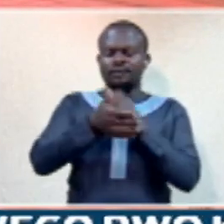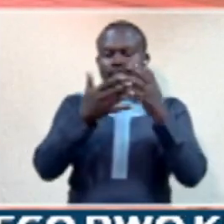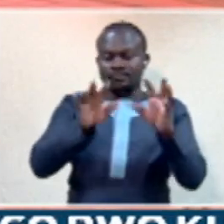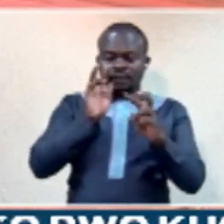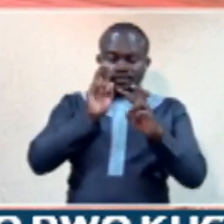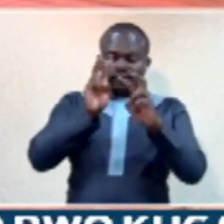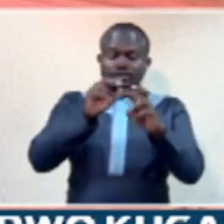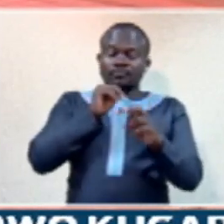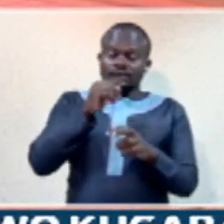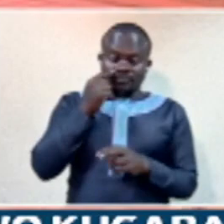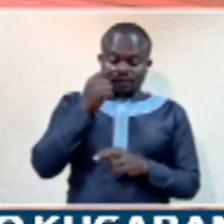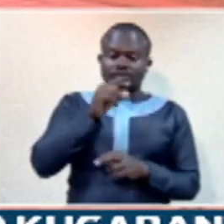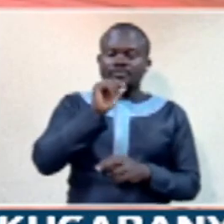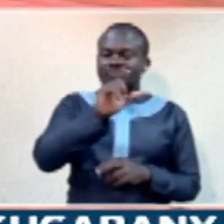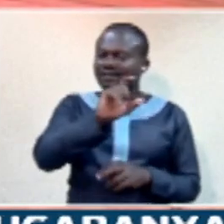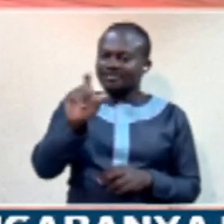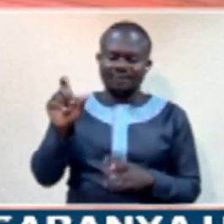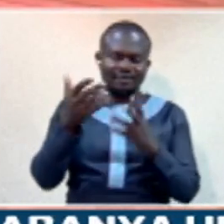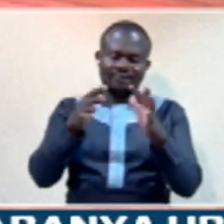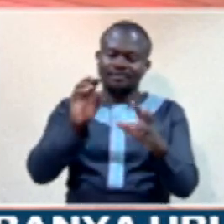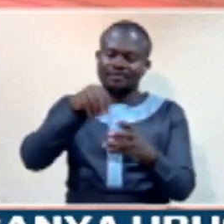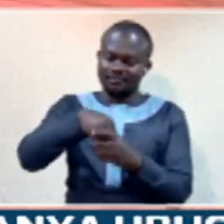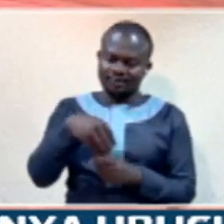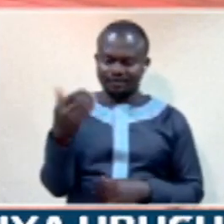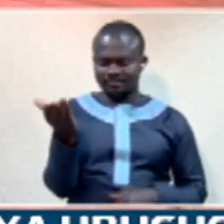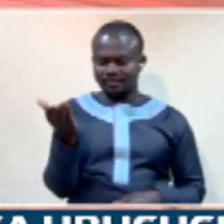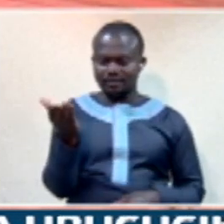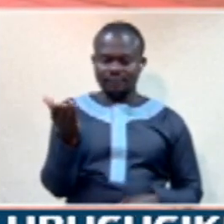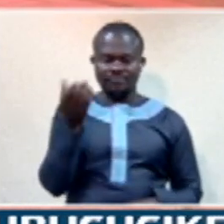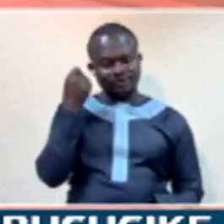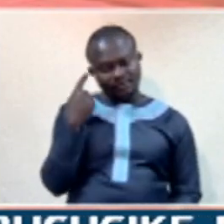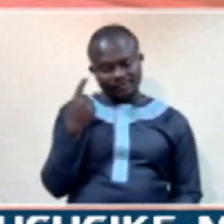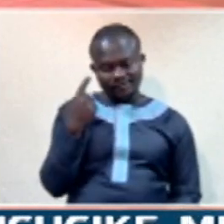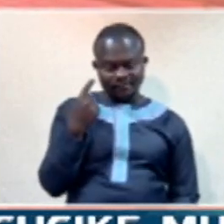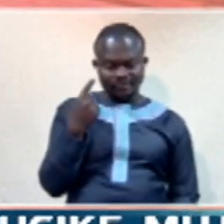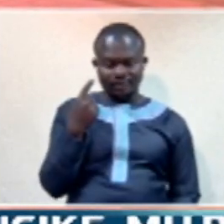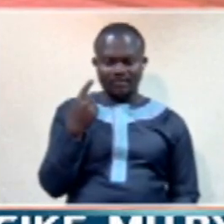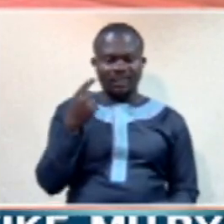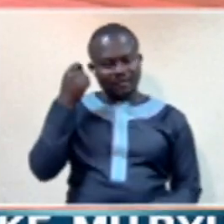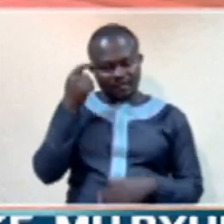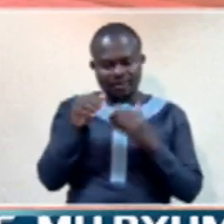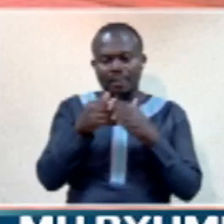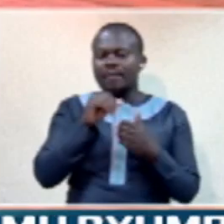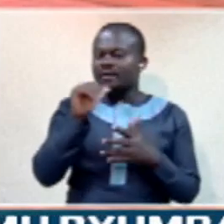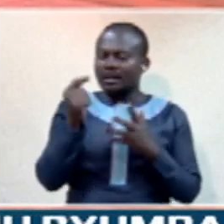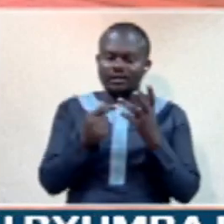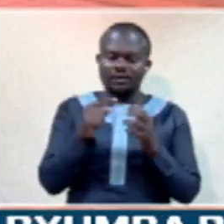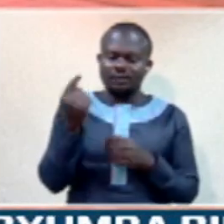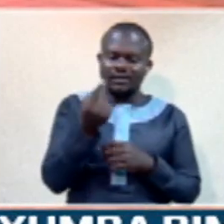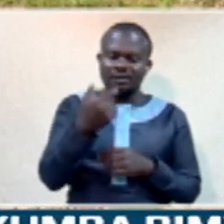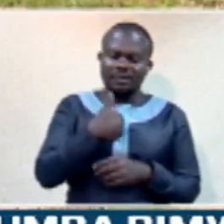nabona nta n'icyumweru nari mazeyo urumva ubwo rero urumve ko nta kintu na kimwe